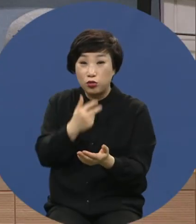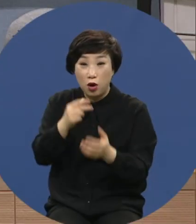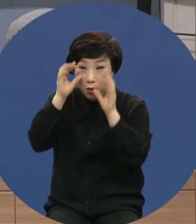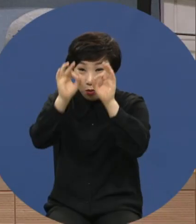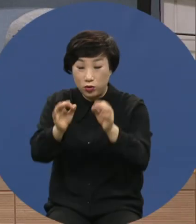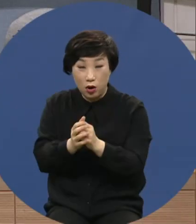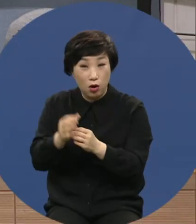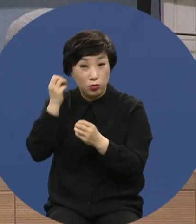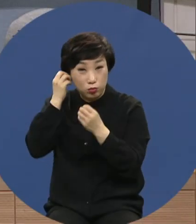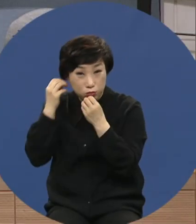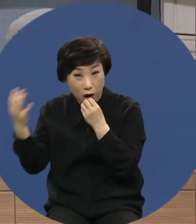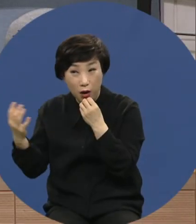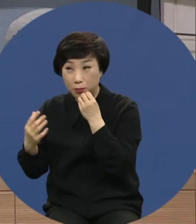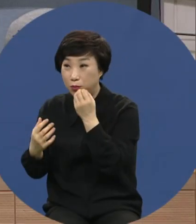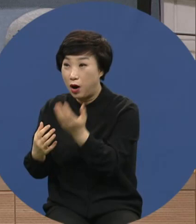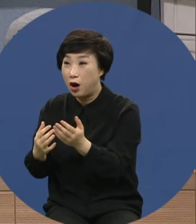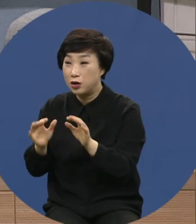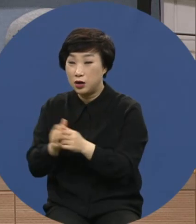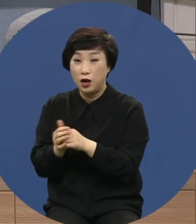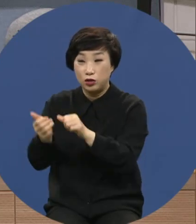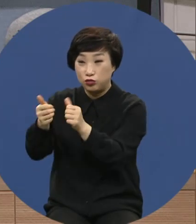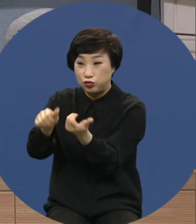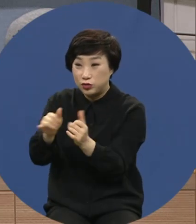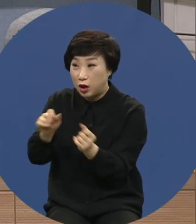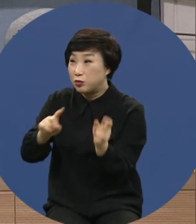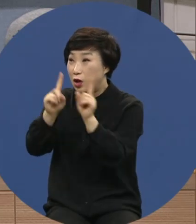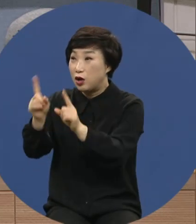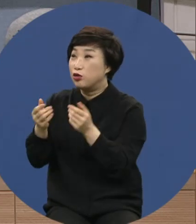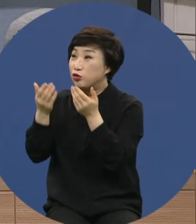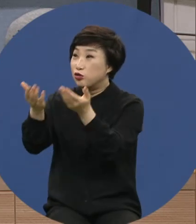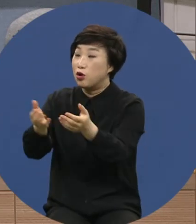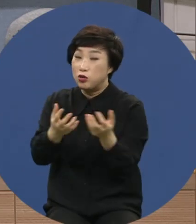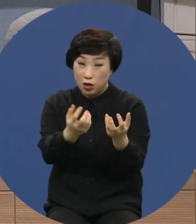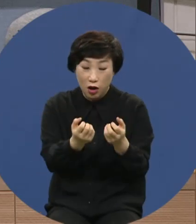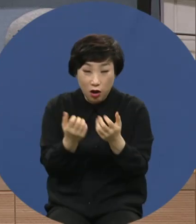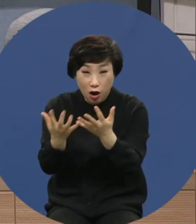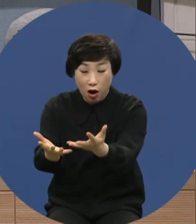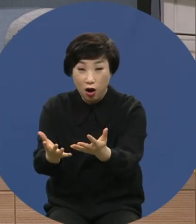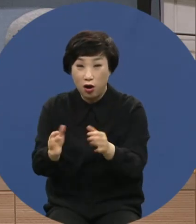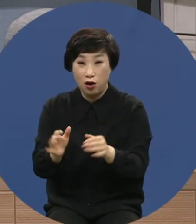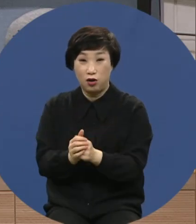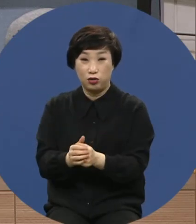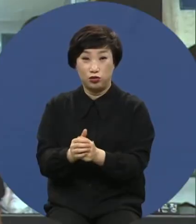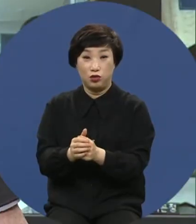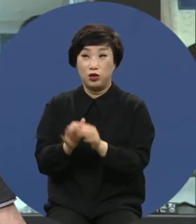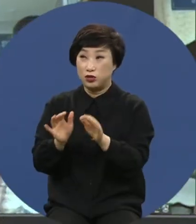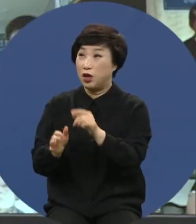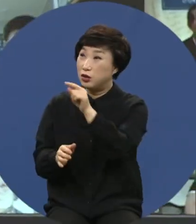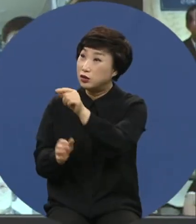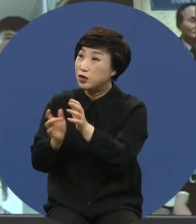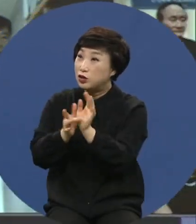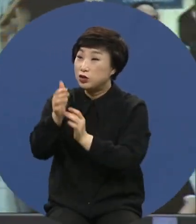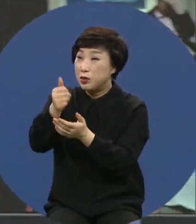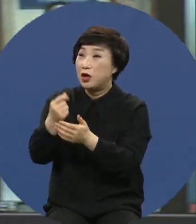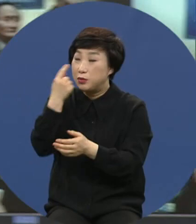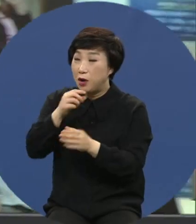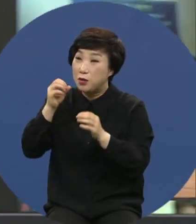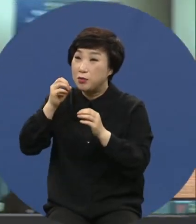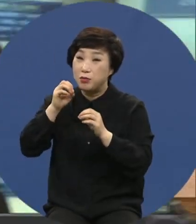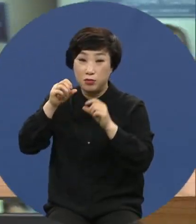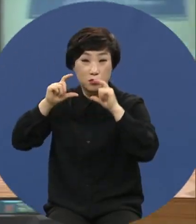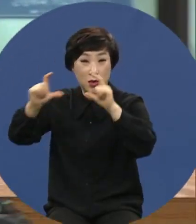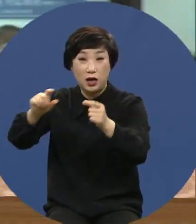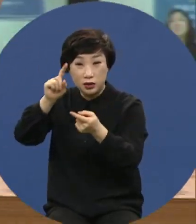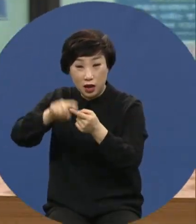규모거리가 듣게하고 벙어리가 말하게 하고 죽은 자를 살리고 나간 자를 고치고 저분의 입술에서 나가는 말